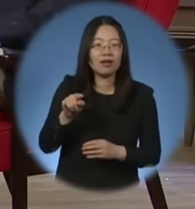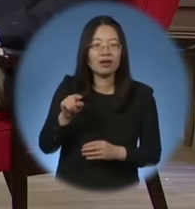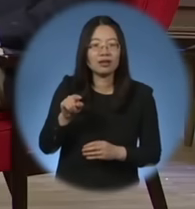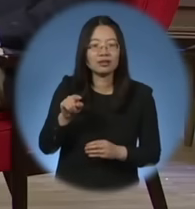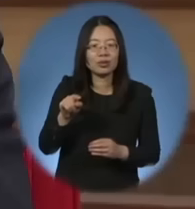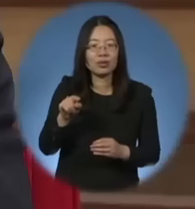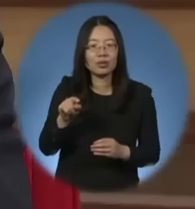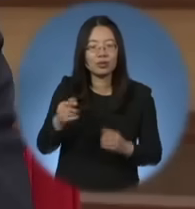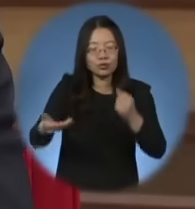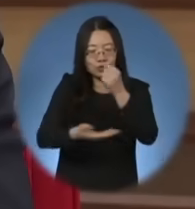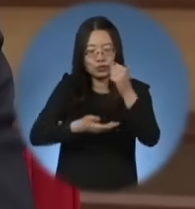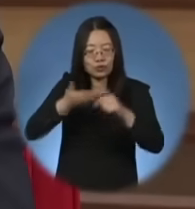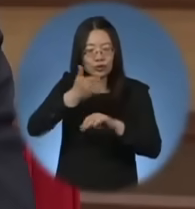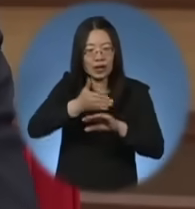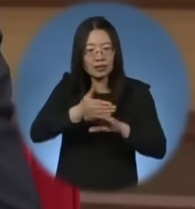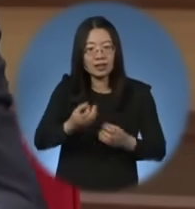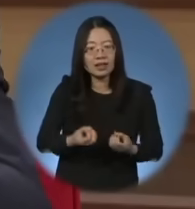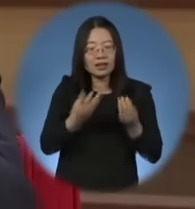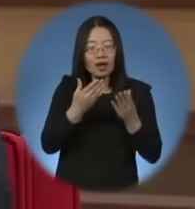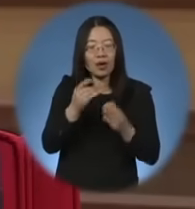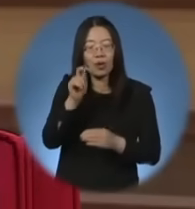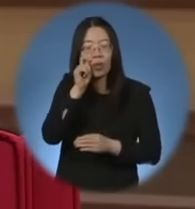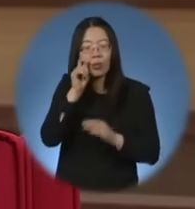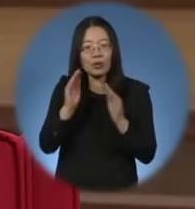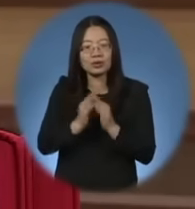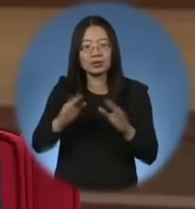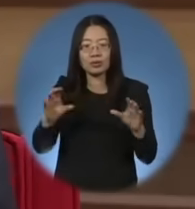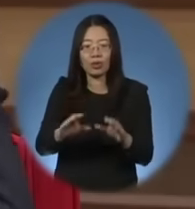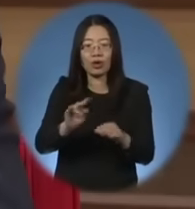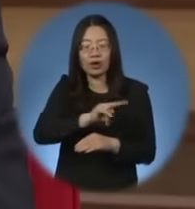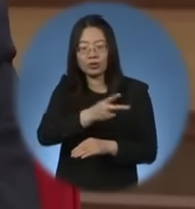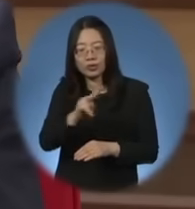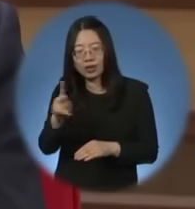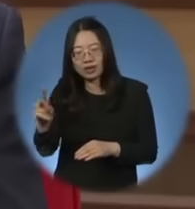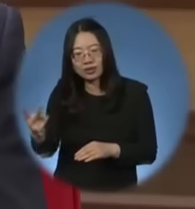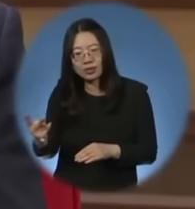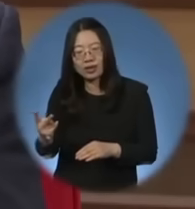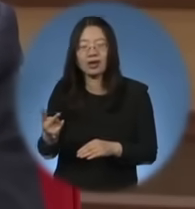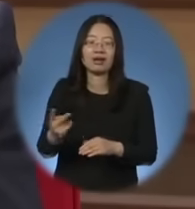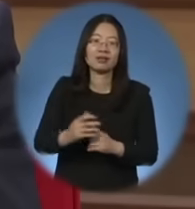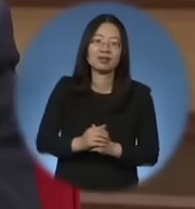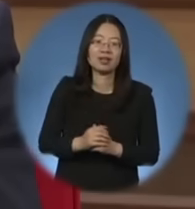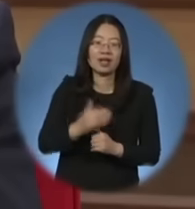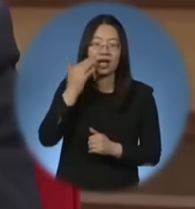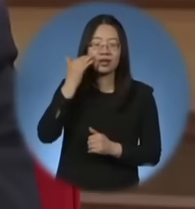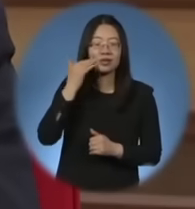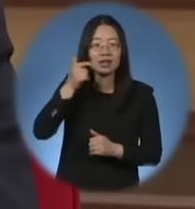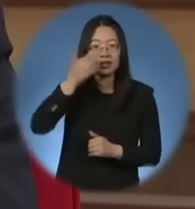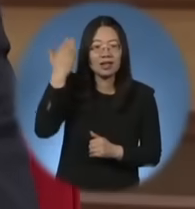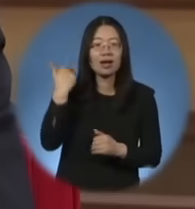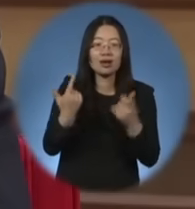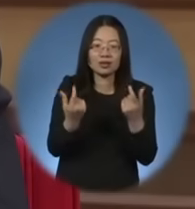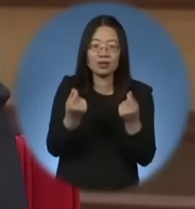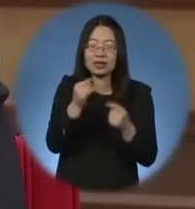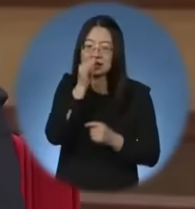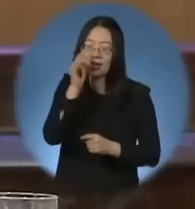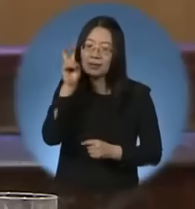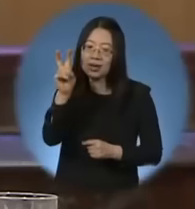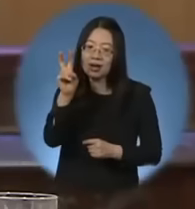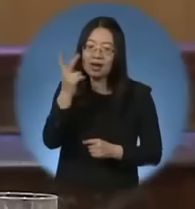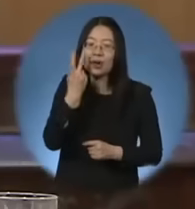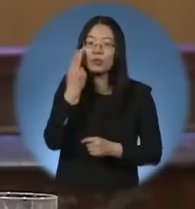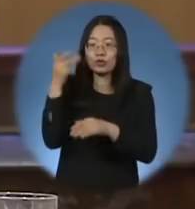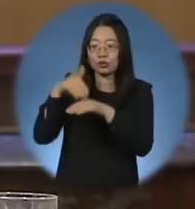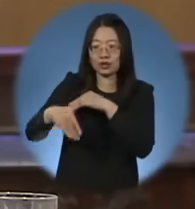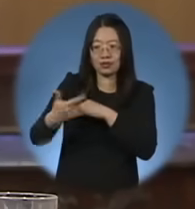주수 감사절 할 때는 저 뭐 고모 집에 모여요 이렇게 돌아가면서 하는 거야요 한국에 옛날에 그렇게 했었을 거예요